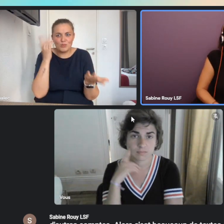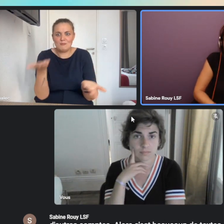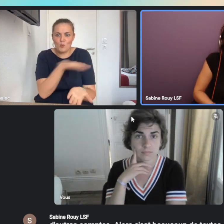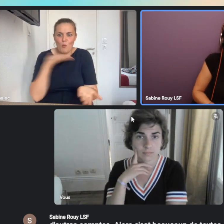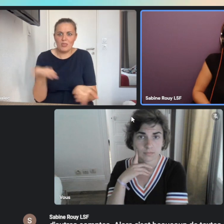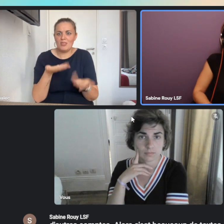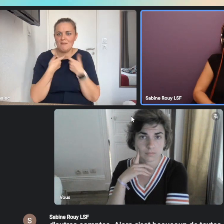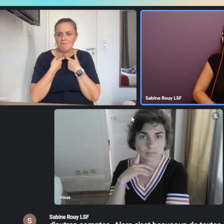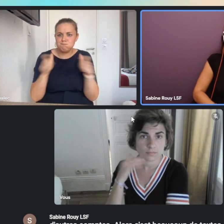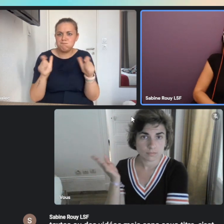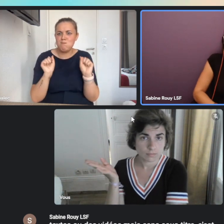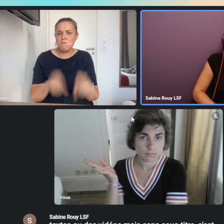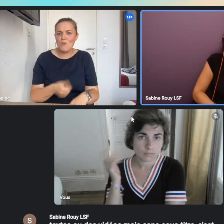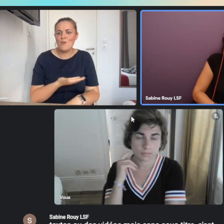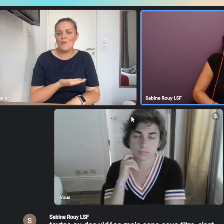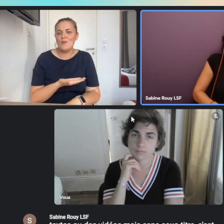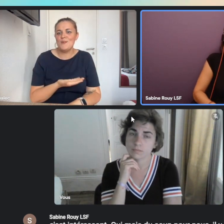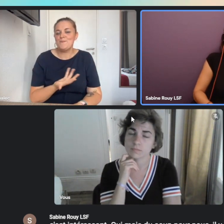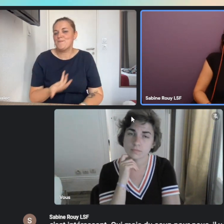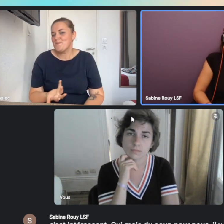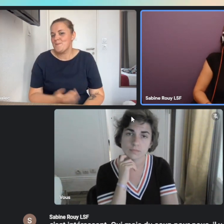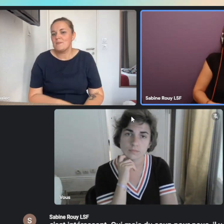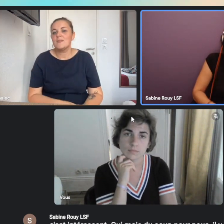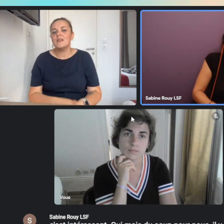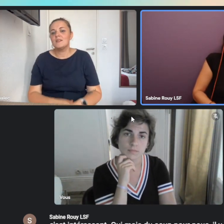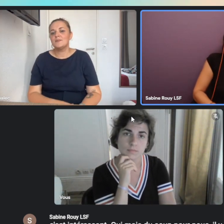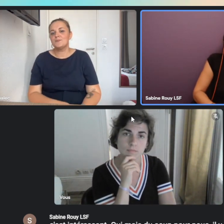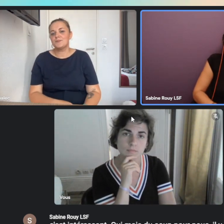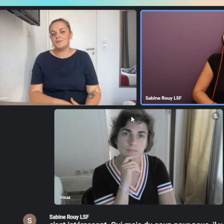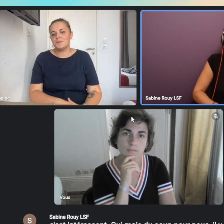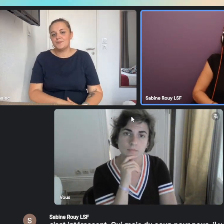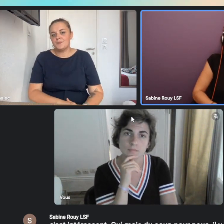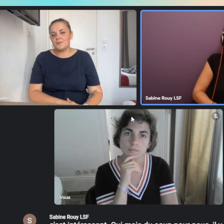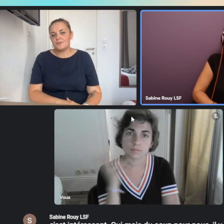Pour moi, il manque quelque chose en langue des signes justement pour avoir cette accessibilité-là.